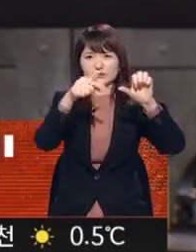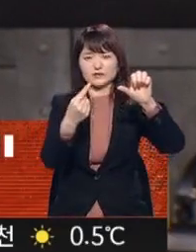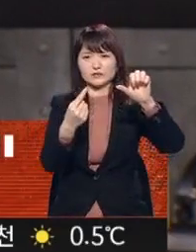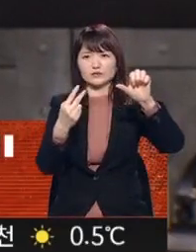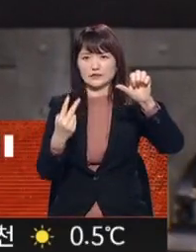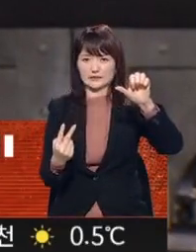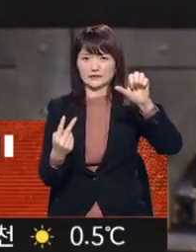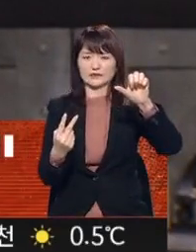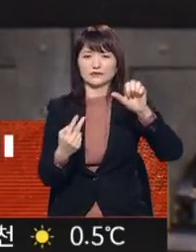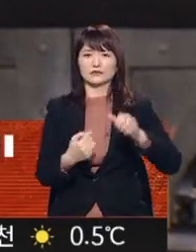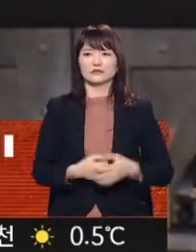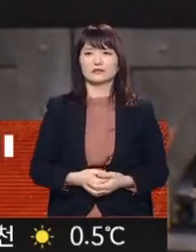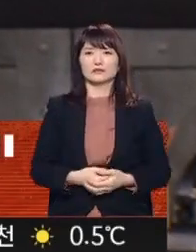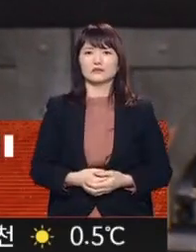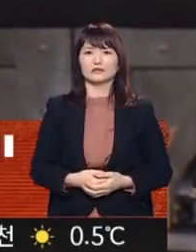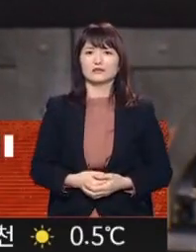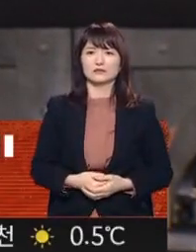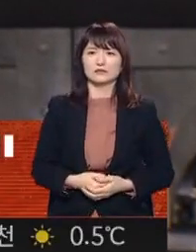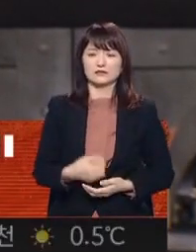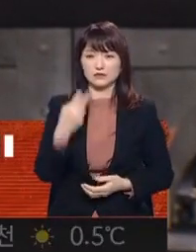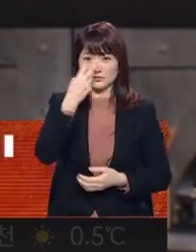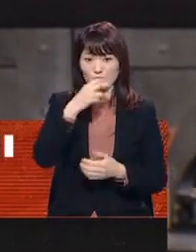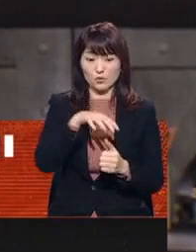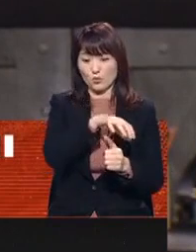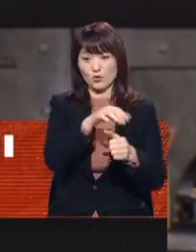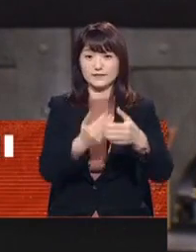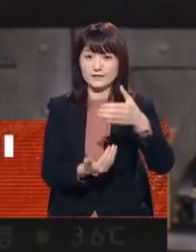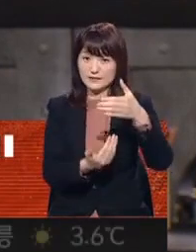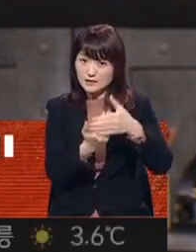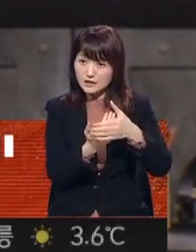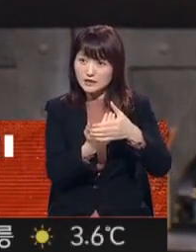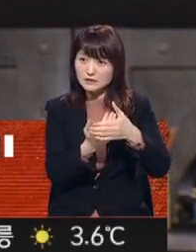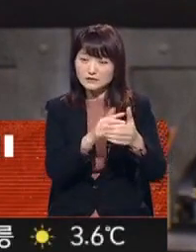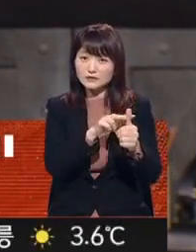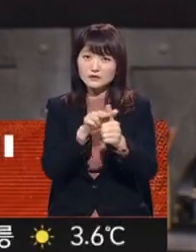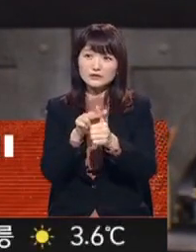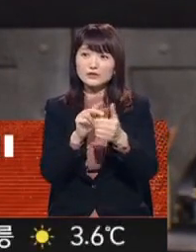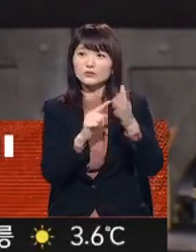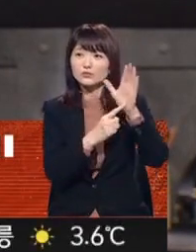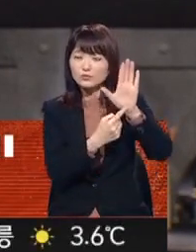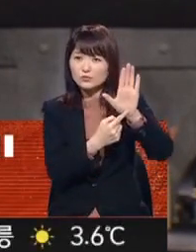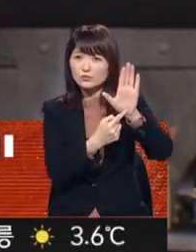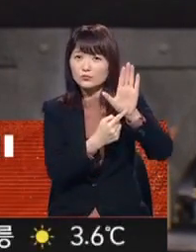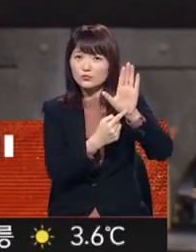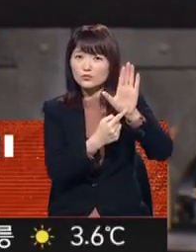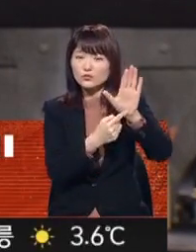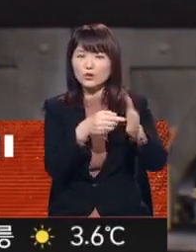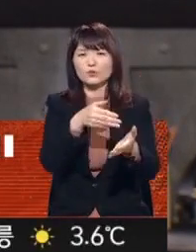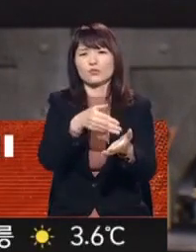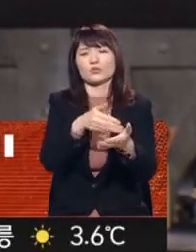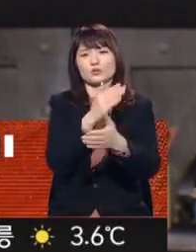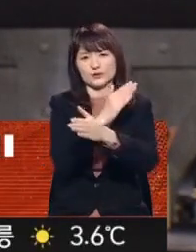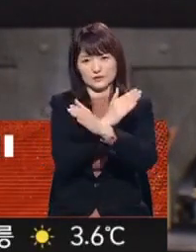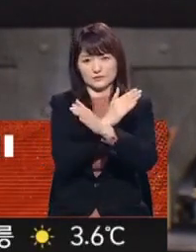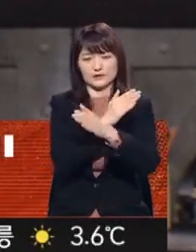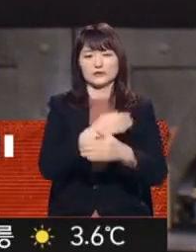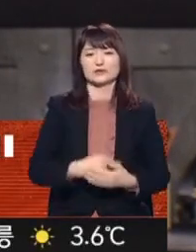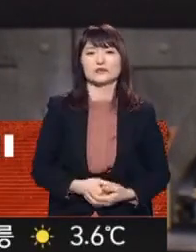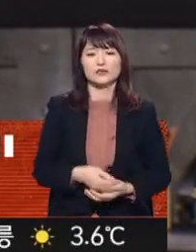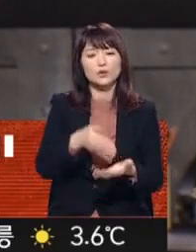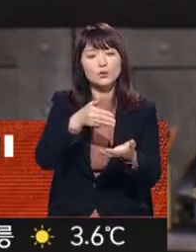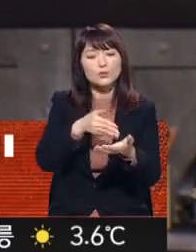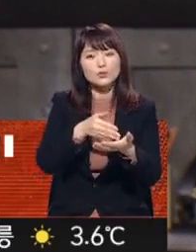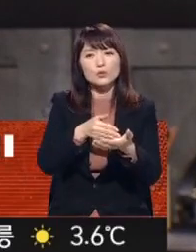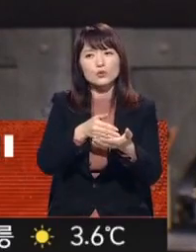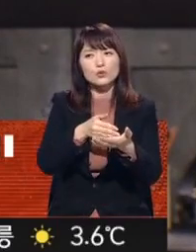35조에 2에 보면 이게 보호사건에 한해서 신상공개에 대한 보도를 금지하는 거예요 보도금지 조항이라는